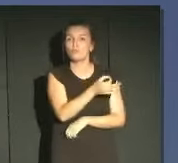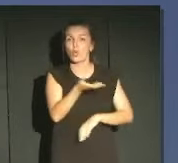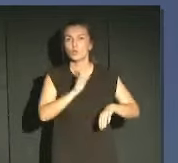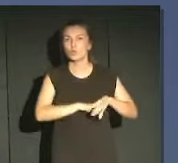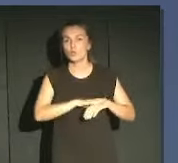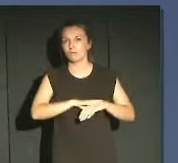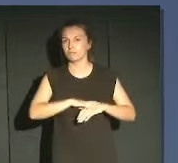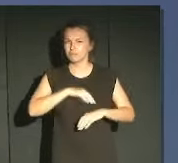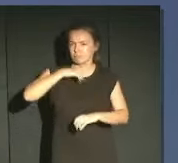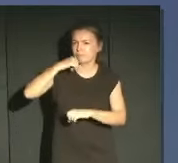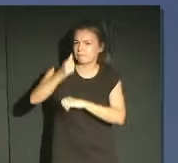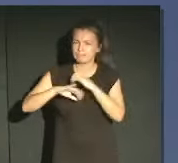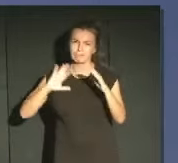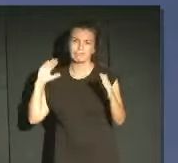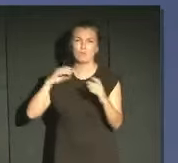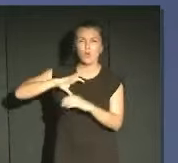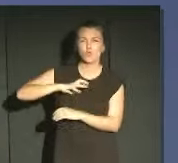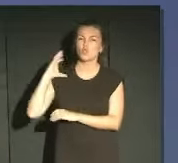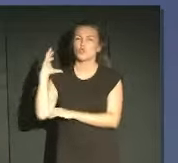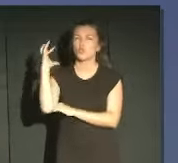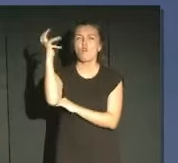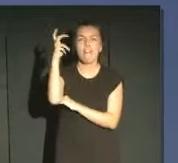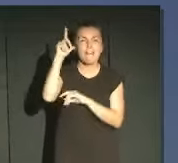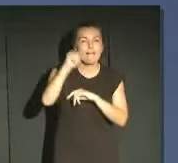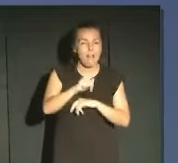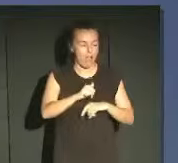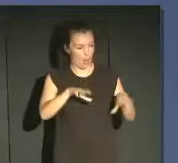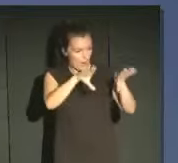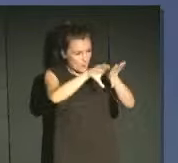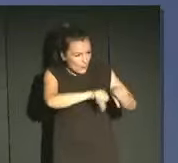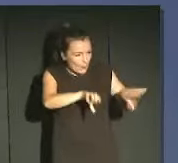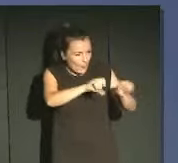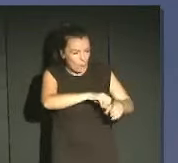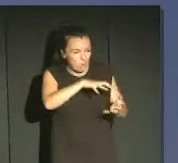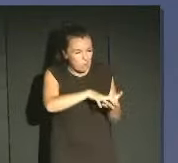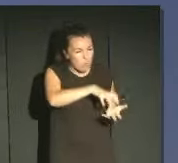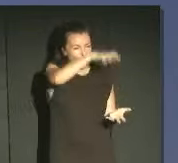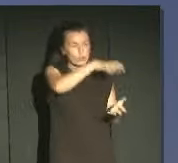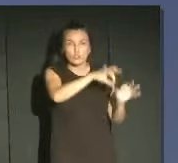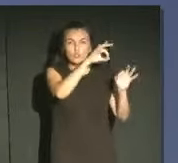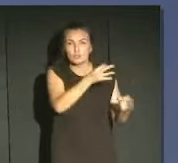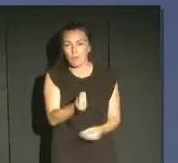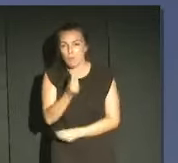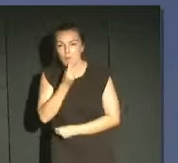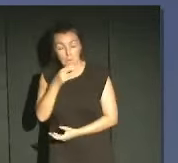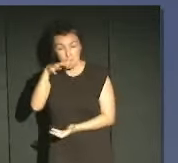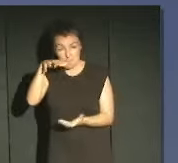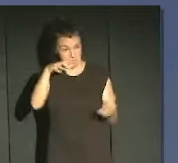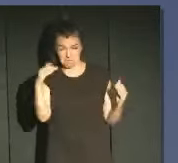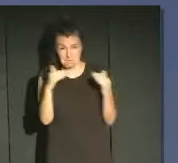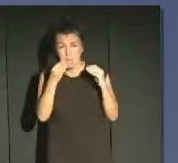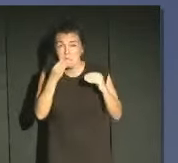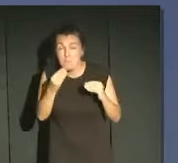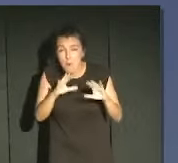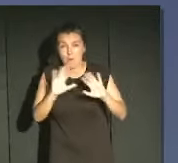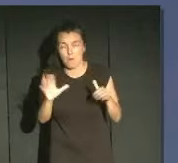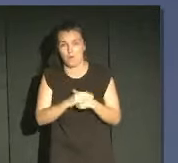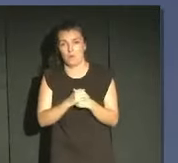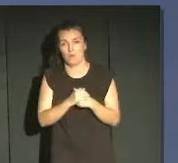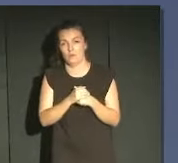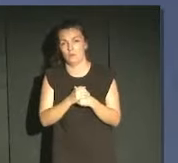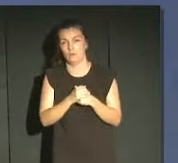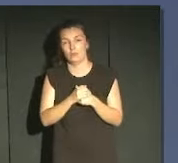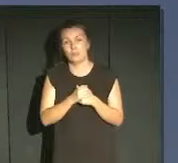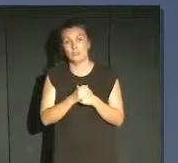qu'il a il y a tout ce qu'il faut pour produire ce que nous mangeons mais je pense que c'est quand même volontière la je veux